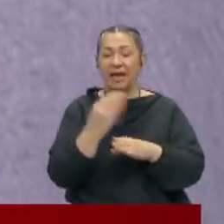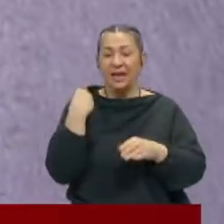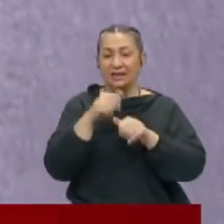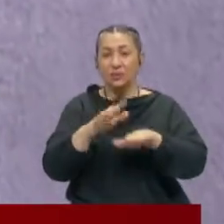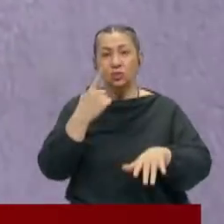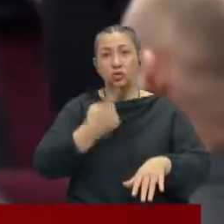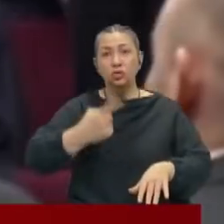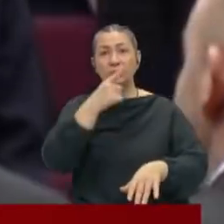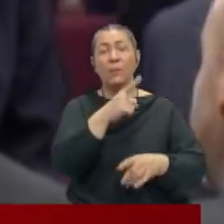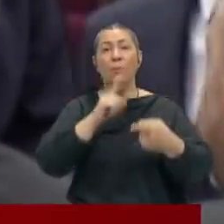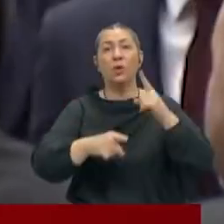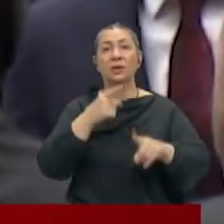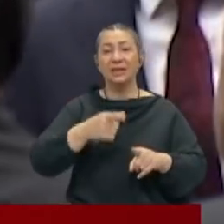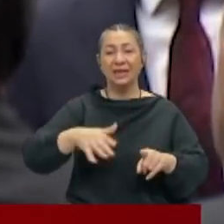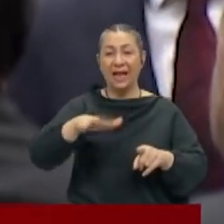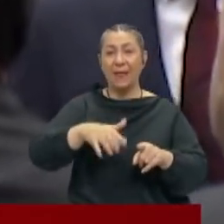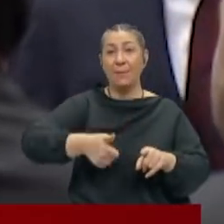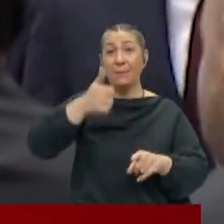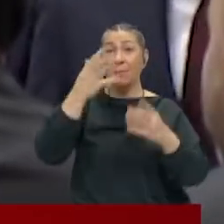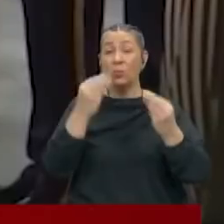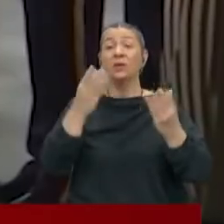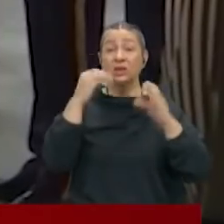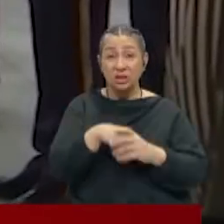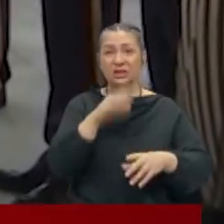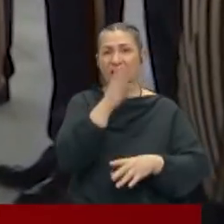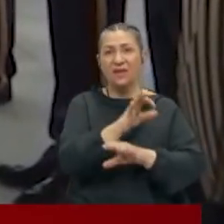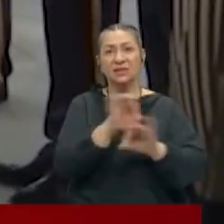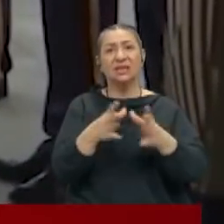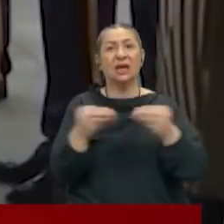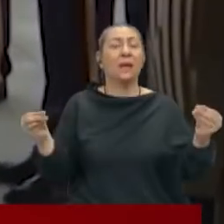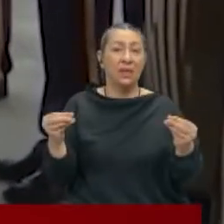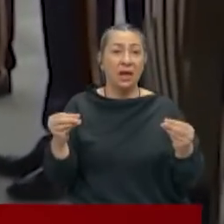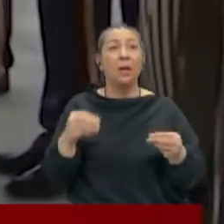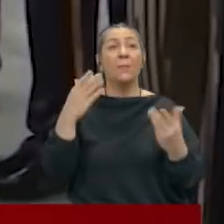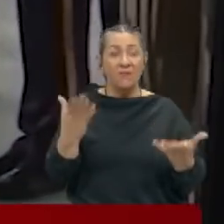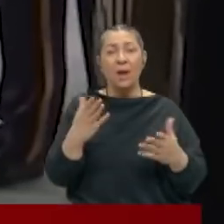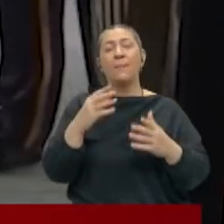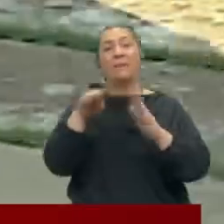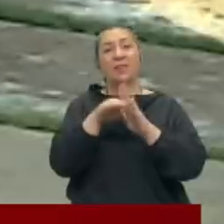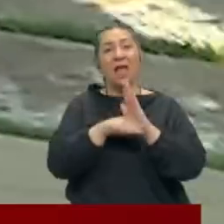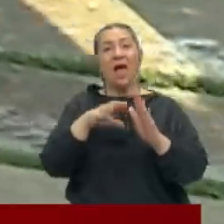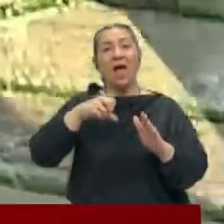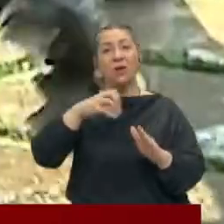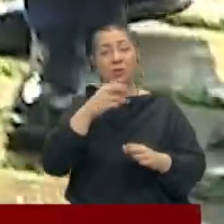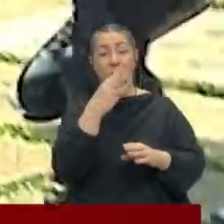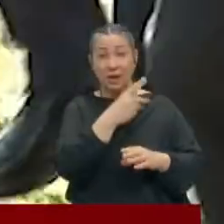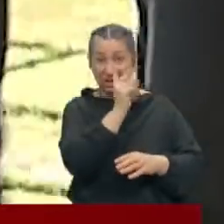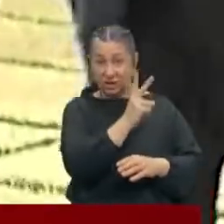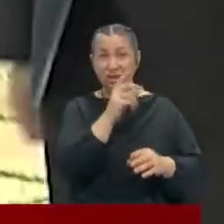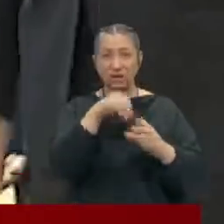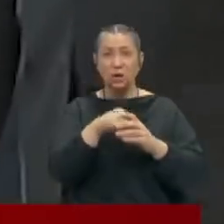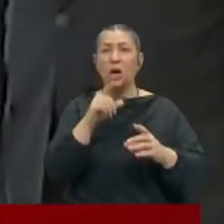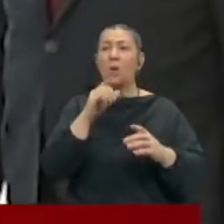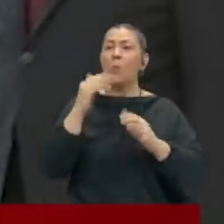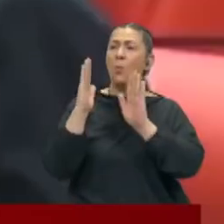sistemde Cumhurbaşkanı siyasi parti genel başkanı da olduğu için tarafsızlığını kaybetti ve madde Erdoğan için muhaliflerini